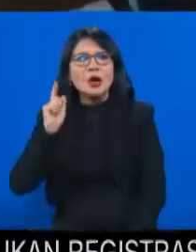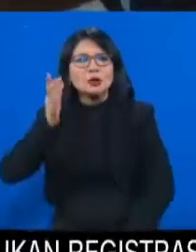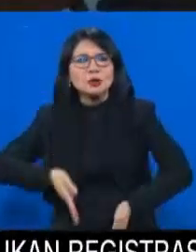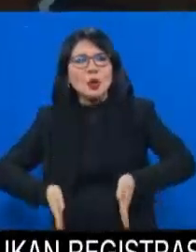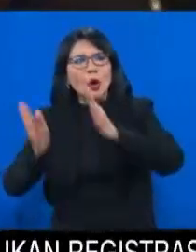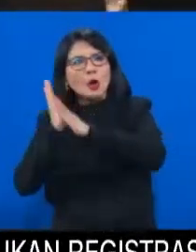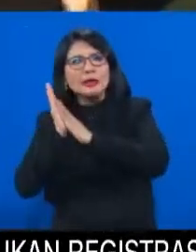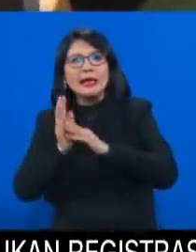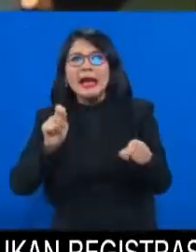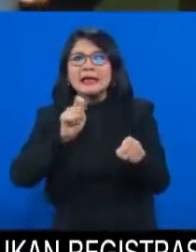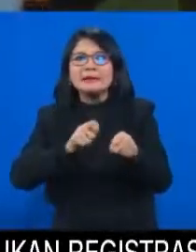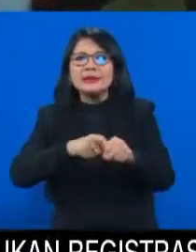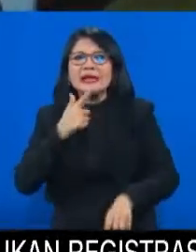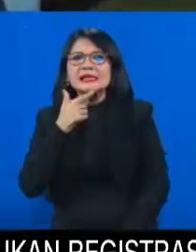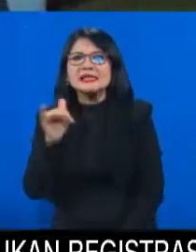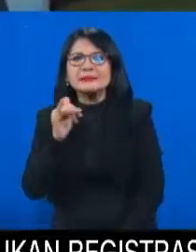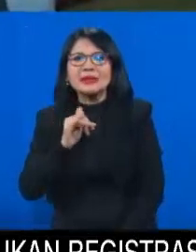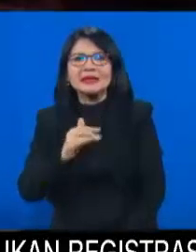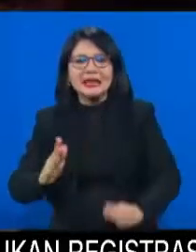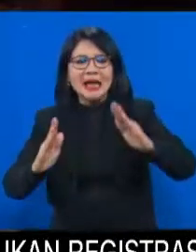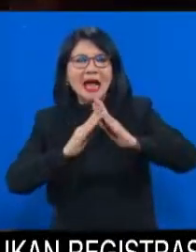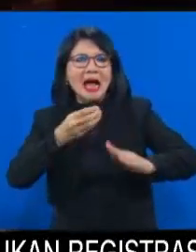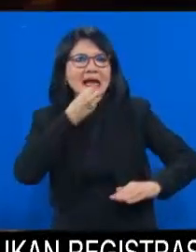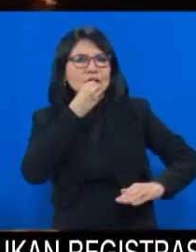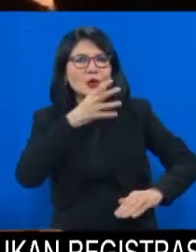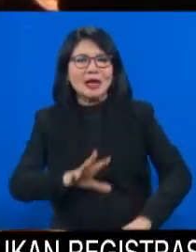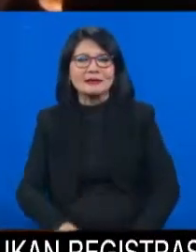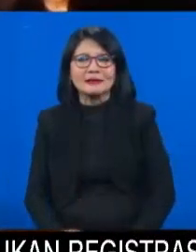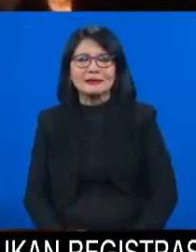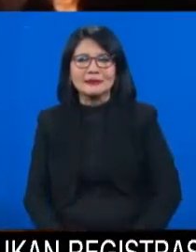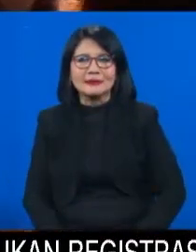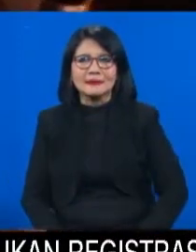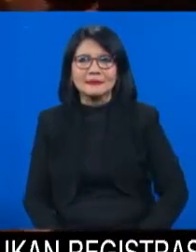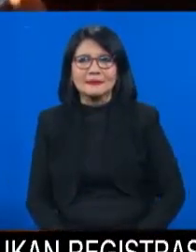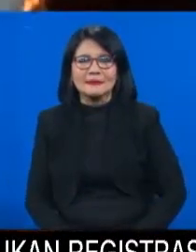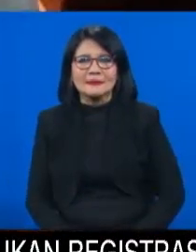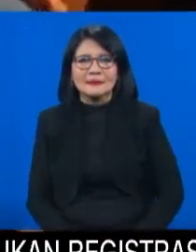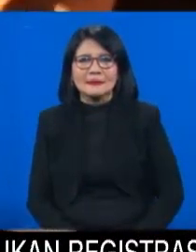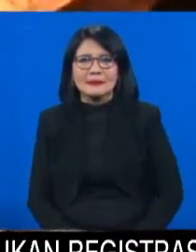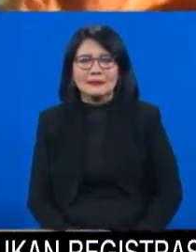dimodifikasi menjadi sebuah restoran privat non-elit. Nandang Astika, Badung, Bali.